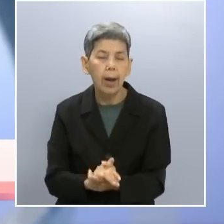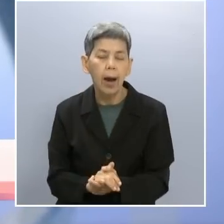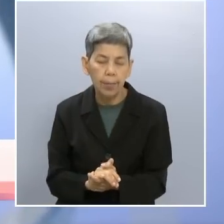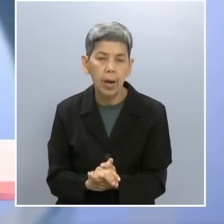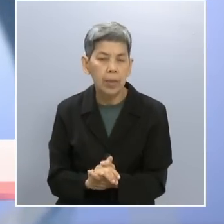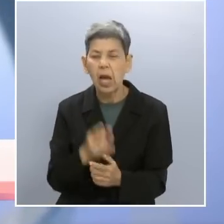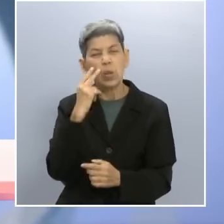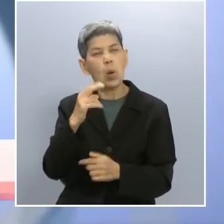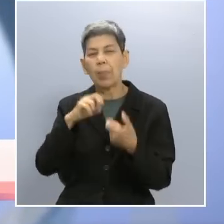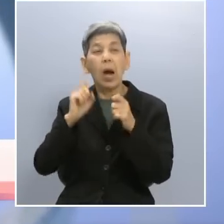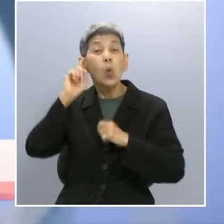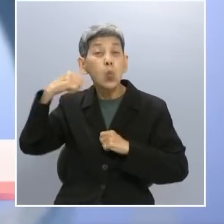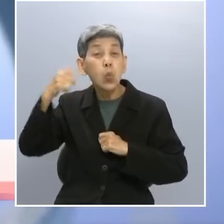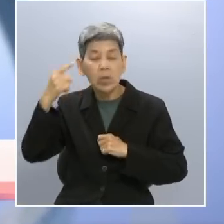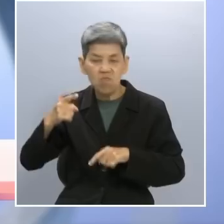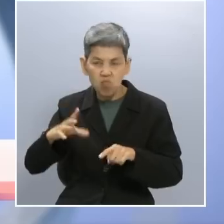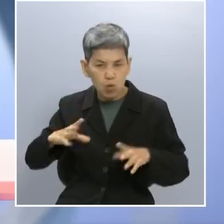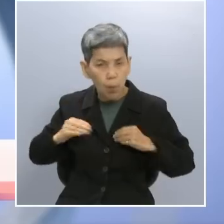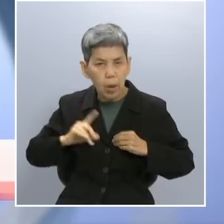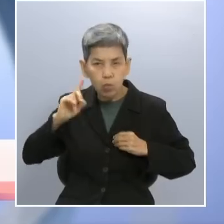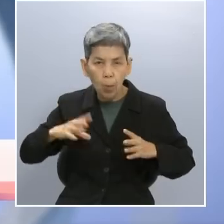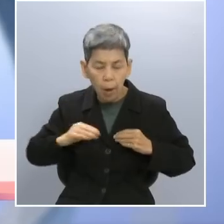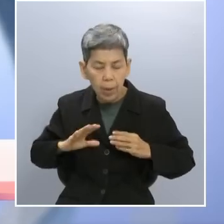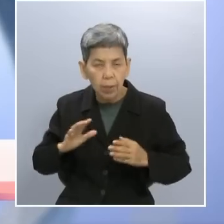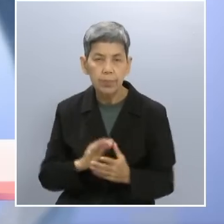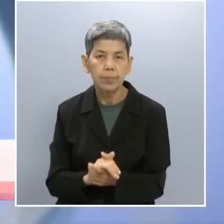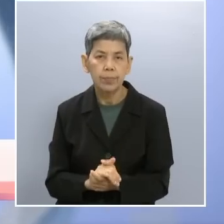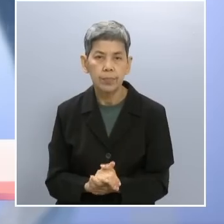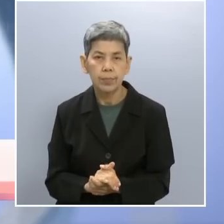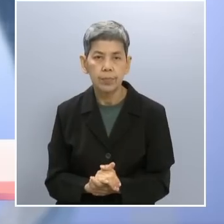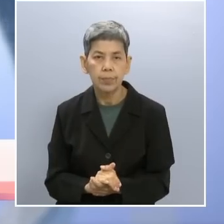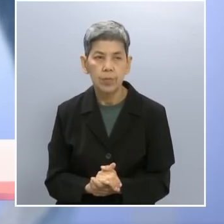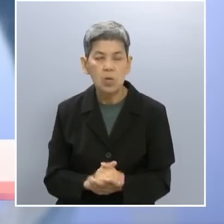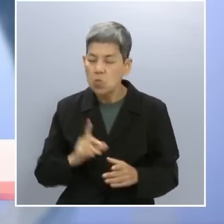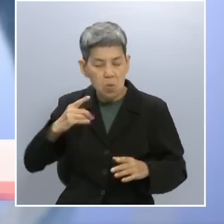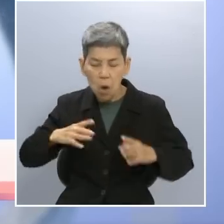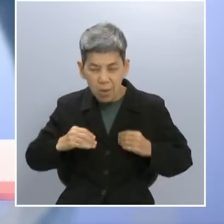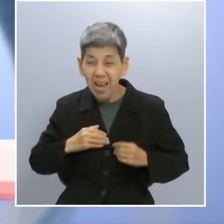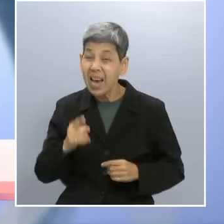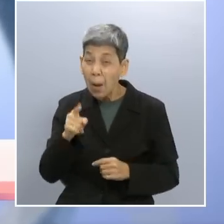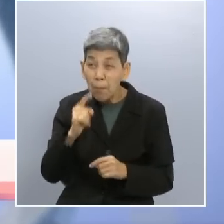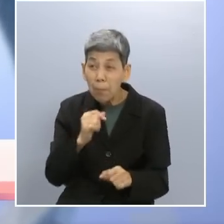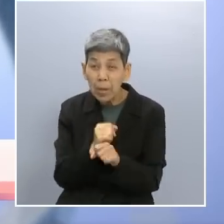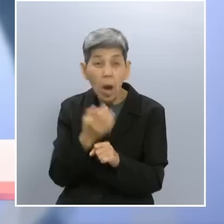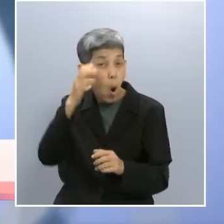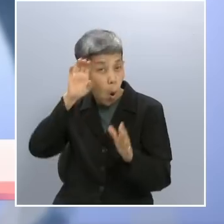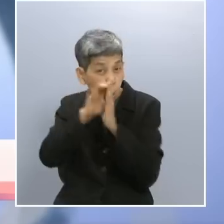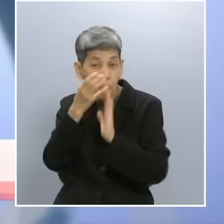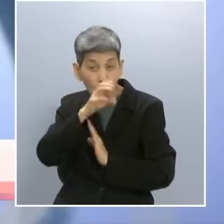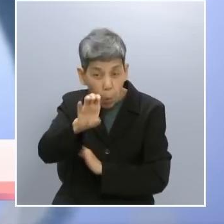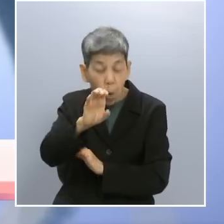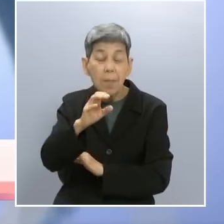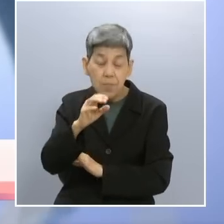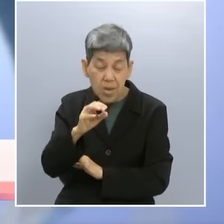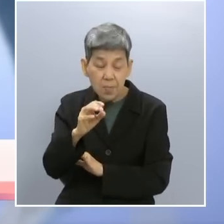นี่ผู้หญิงคนนี้ก็ไม่ยอมรับนะใช่ไม่ยอมรับขนาดเขามีคลิปลูกยืนยัน